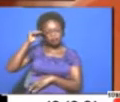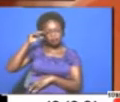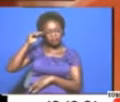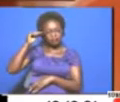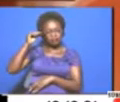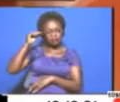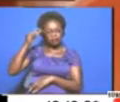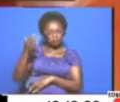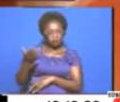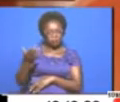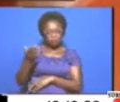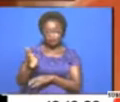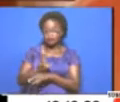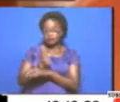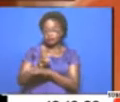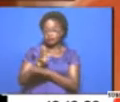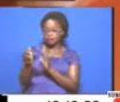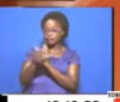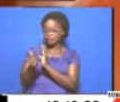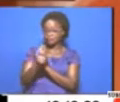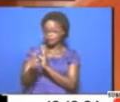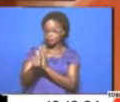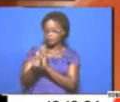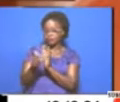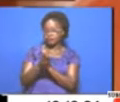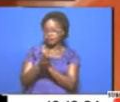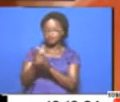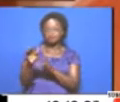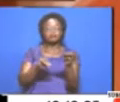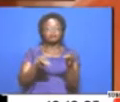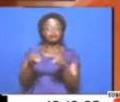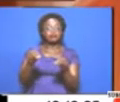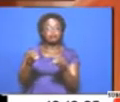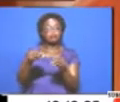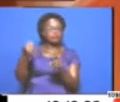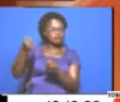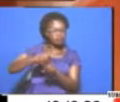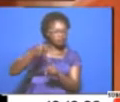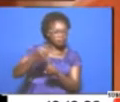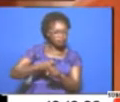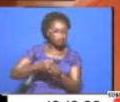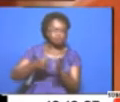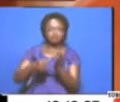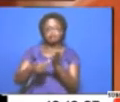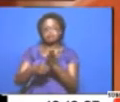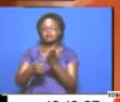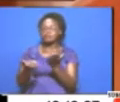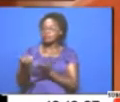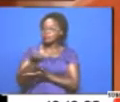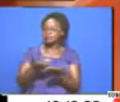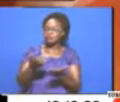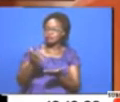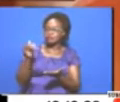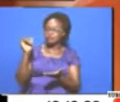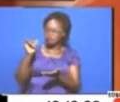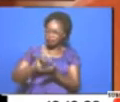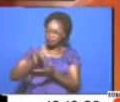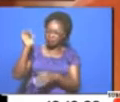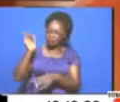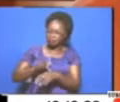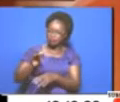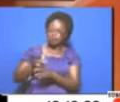amesema atatumia ujuzi wake katika masuala ya usimamizi kukabiliana na matatizo ya kiuchumi yanayokumba kaunti ya Kilifi.